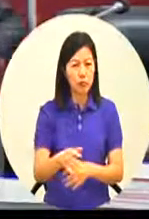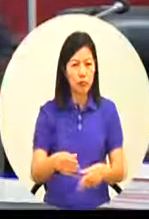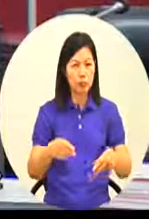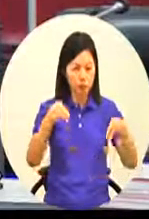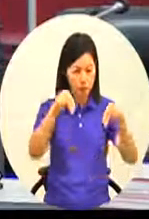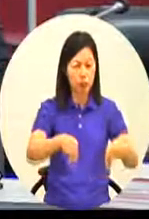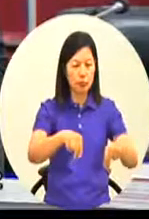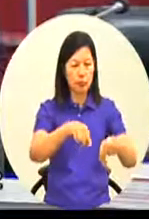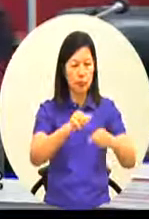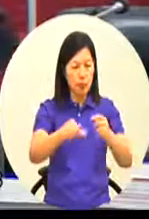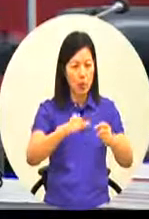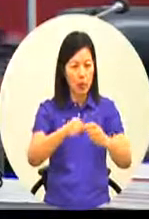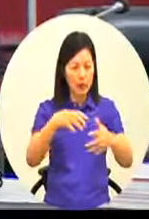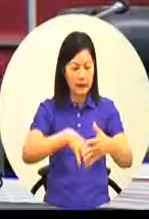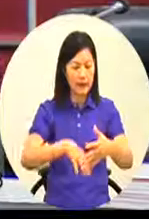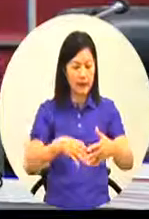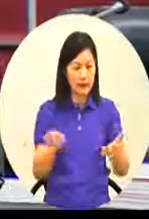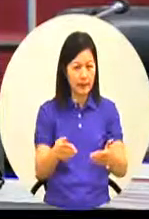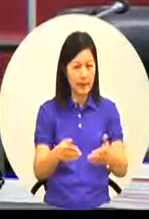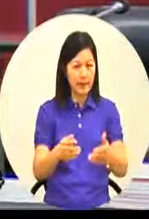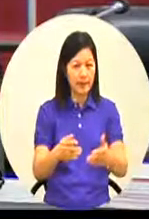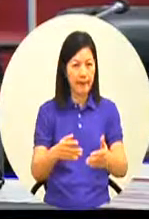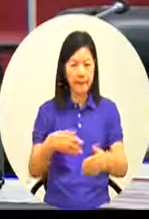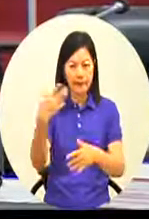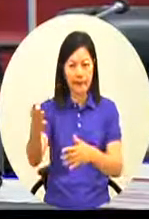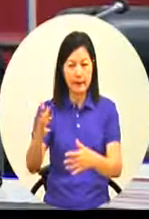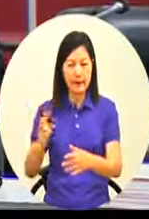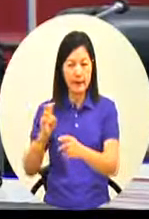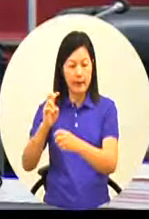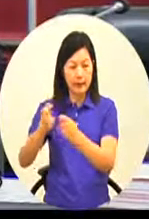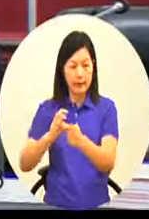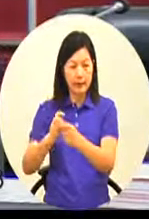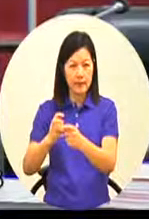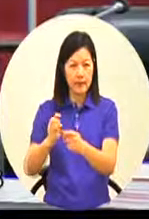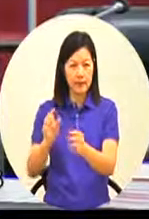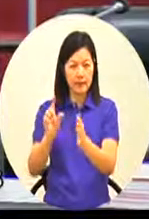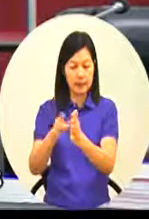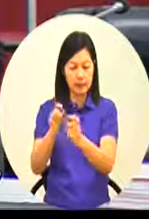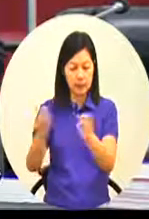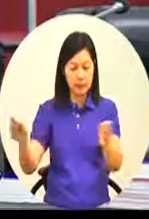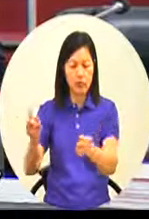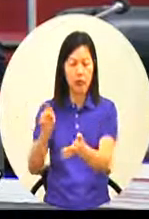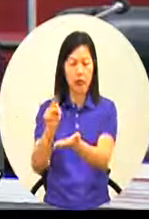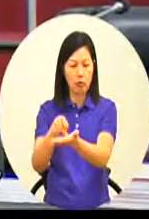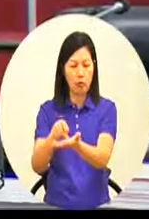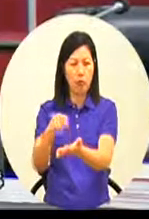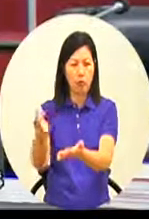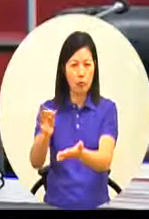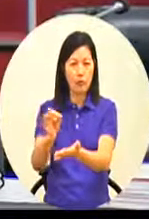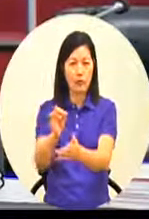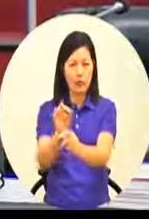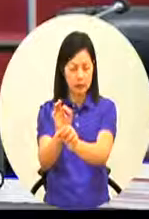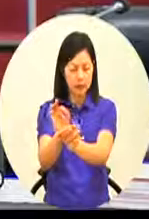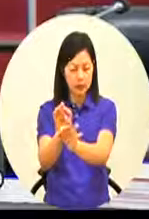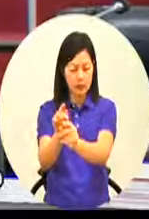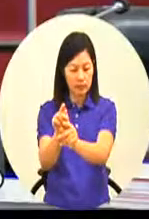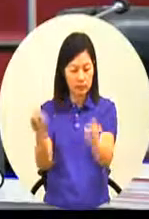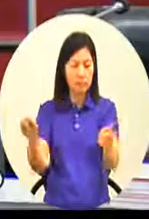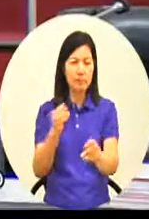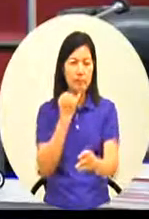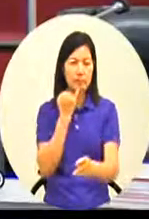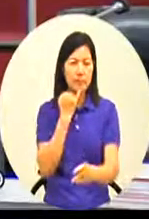一个切结，讲5栋以内要起，伊要给你20栋以上的这个贷款。 当然你有去无去嘛无差啦。不过你设计书爱写